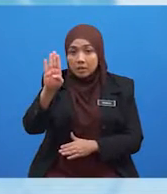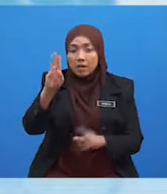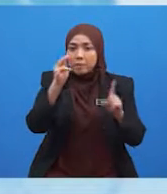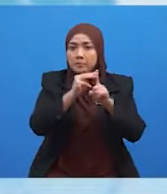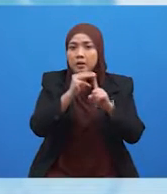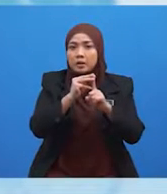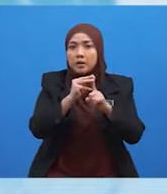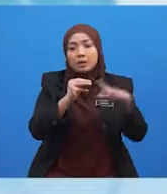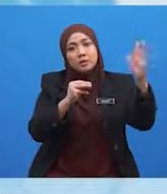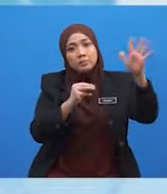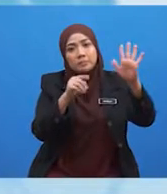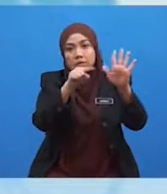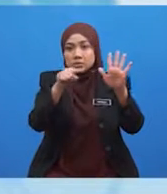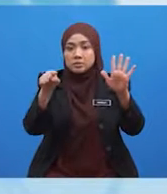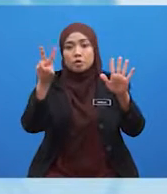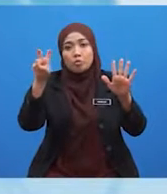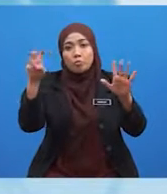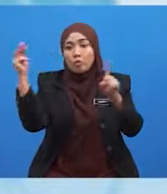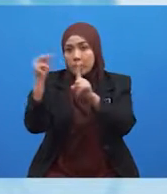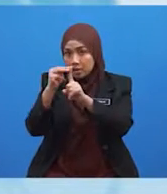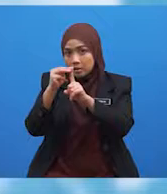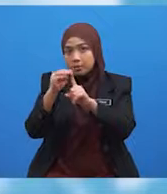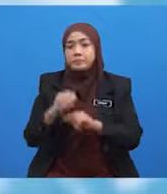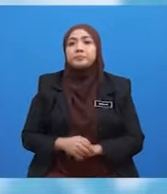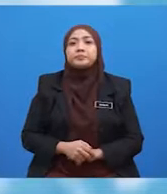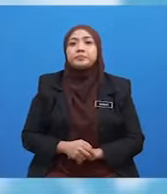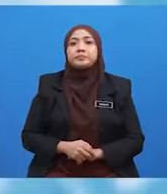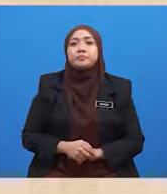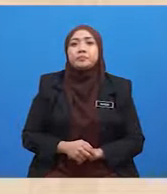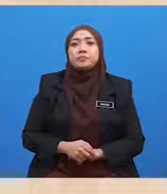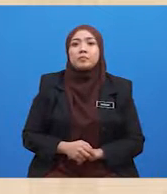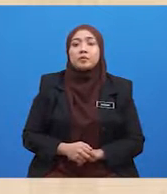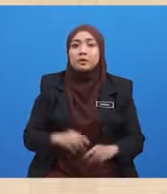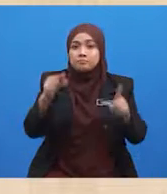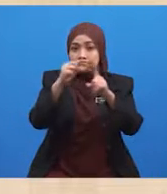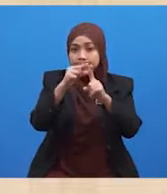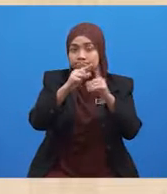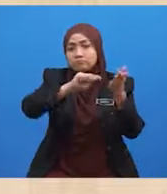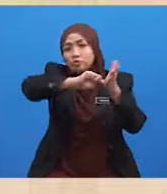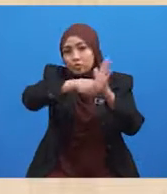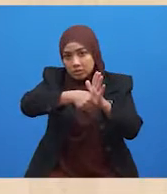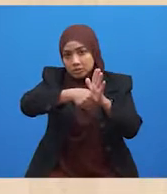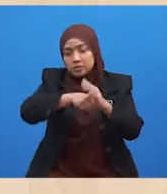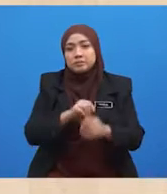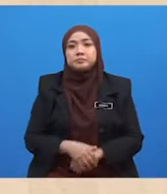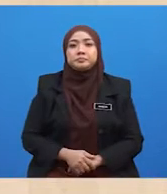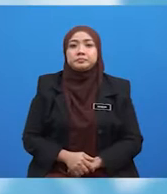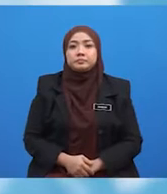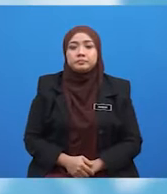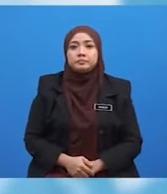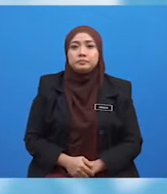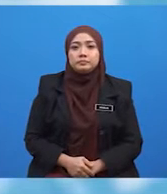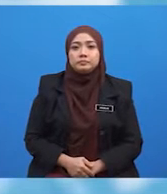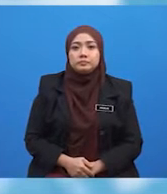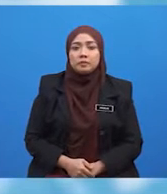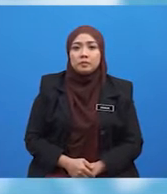marka Anda antara 15 hingga 20 Maret tips kedua ilah kata kunci kata kunci